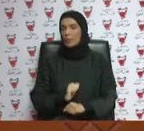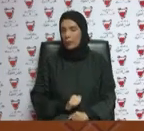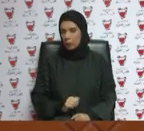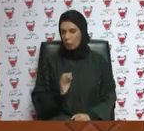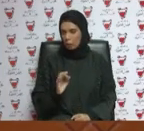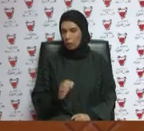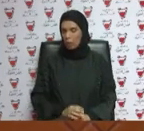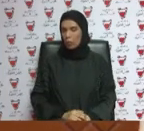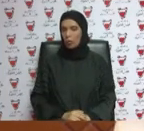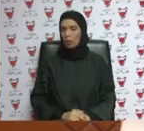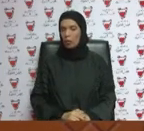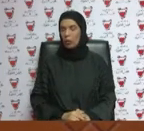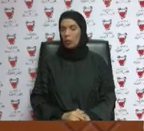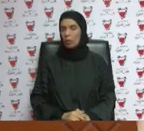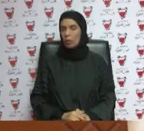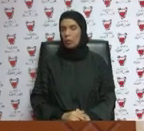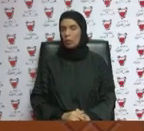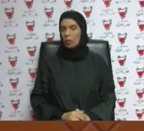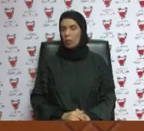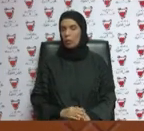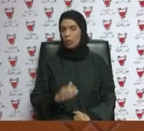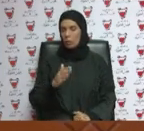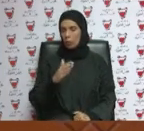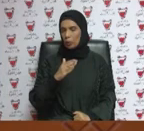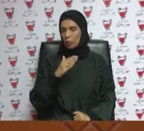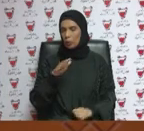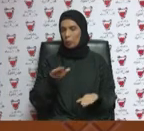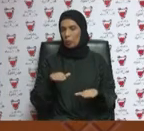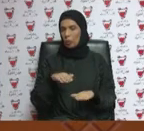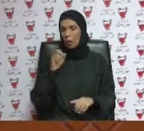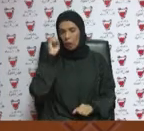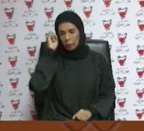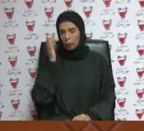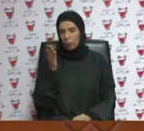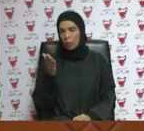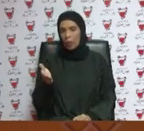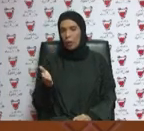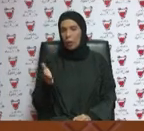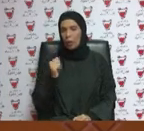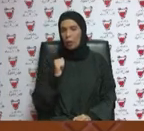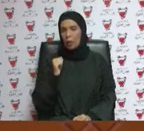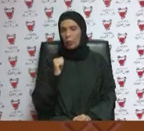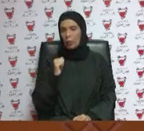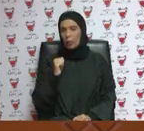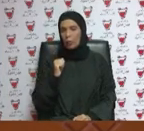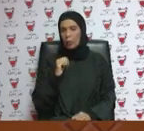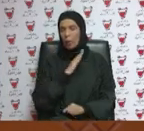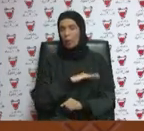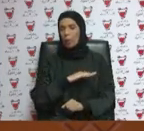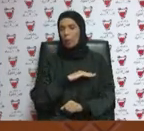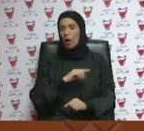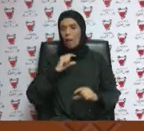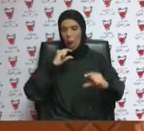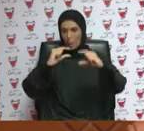يذهب له مباشرة. لذلك سبق بعض النواب أن اقترح أن يذهب إلى الموظف البحريني